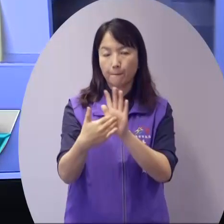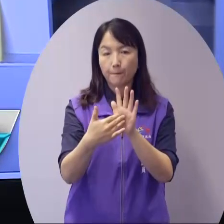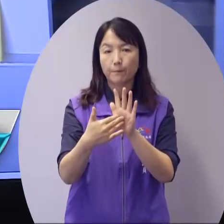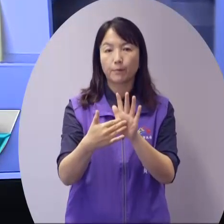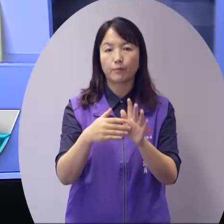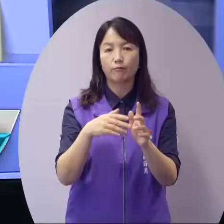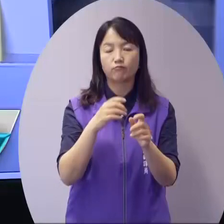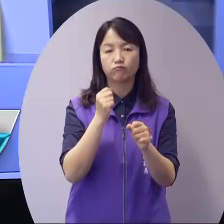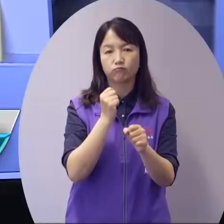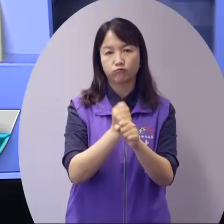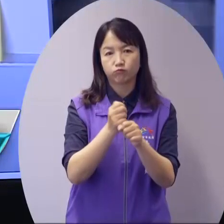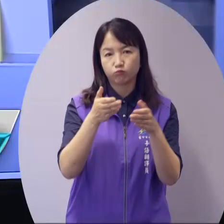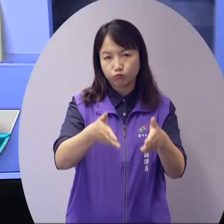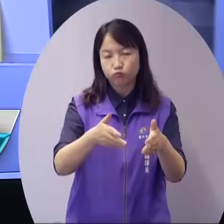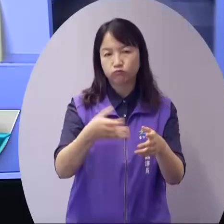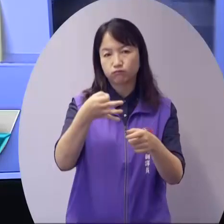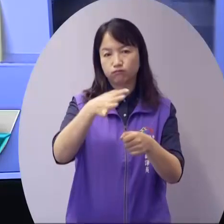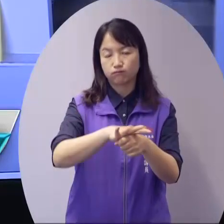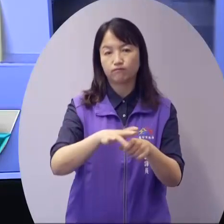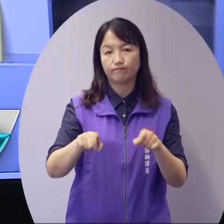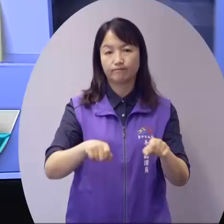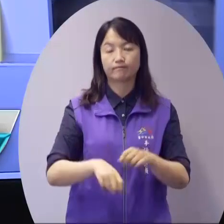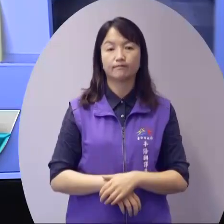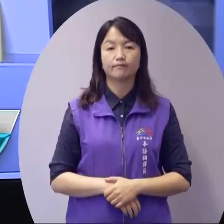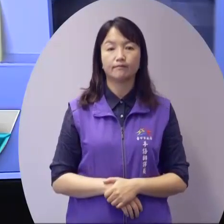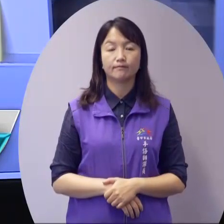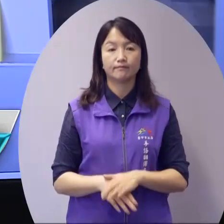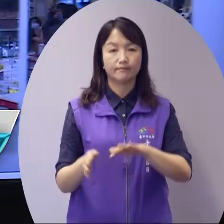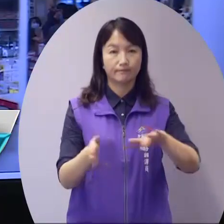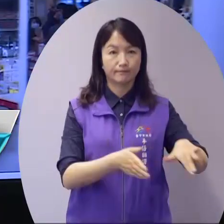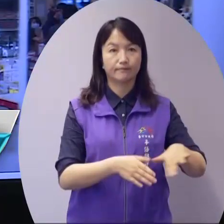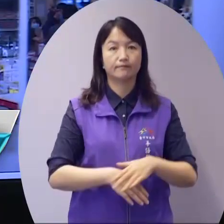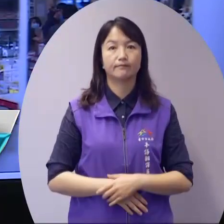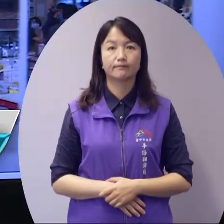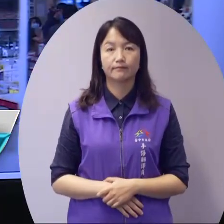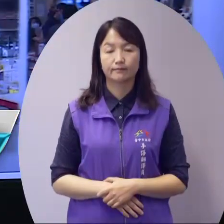的一个补贴。好，下一张。